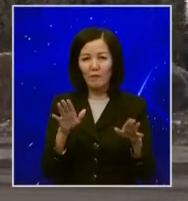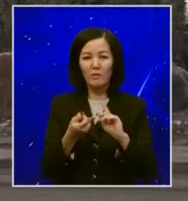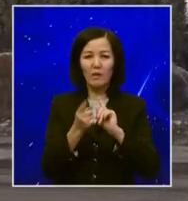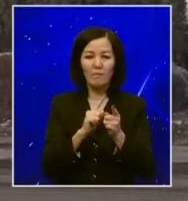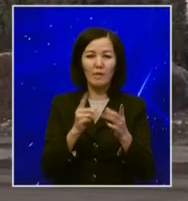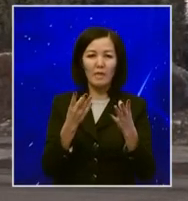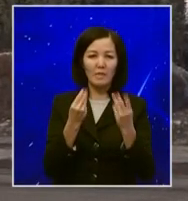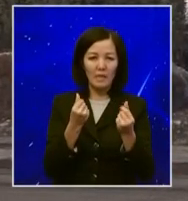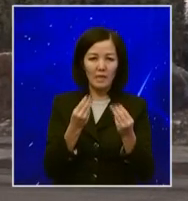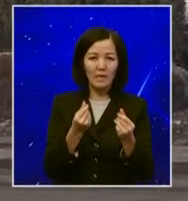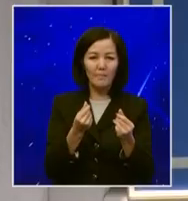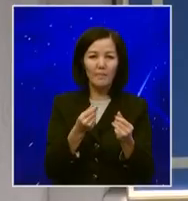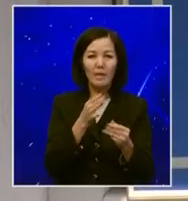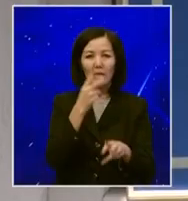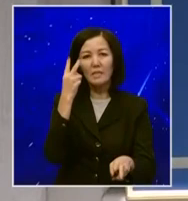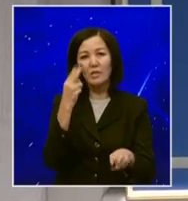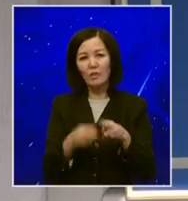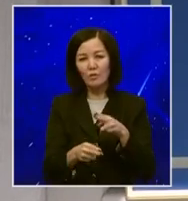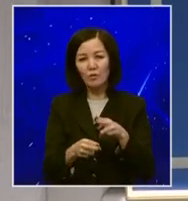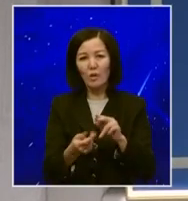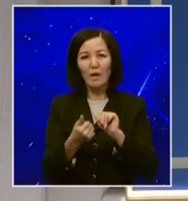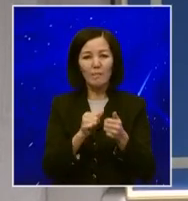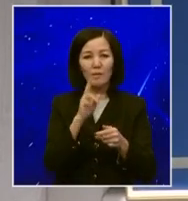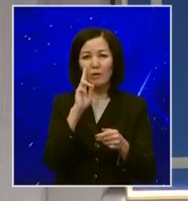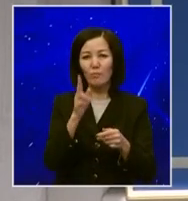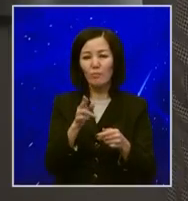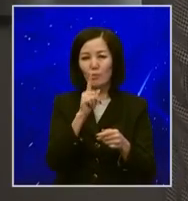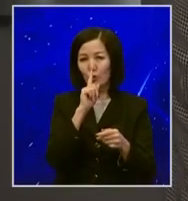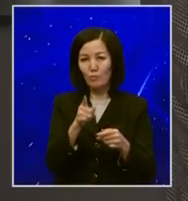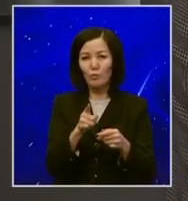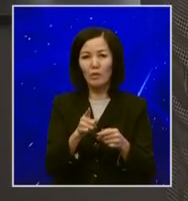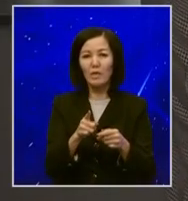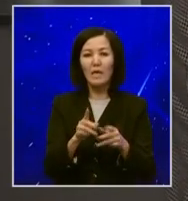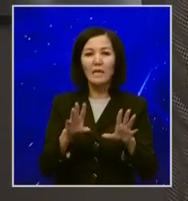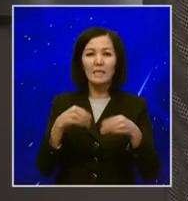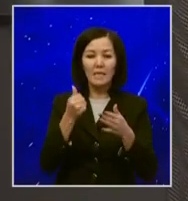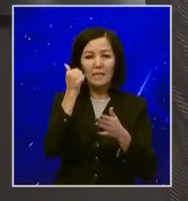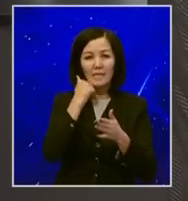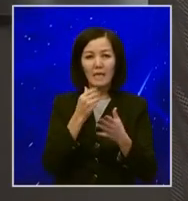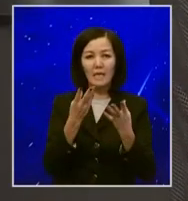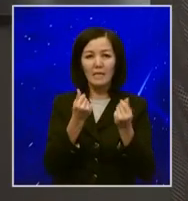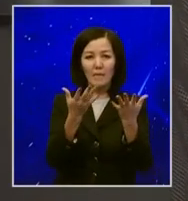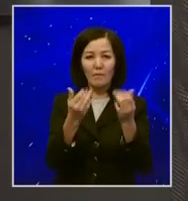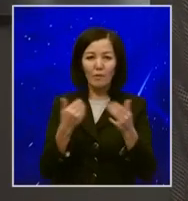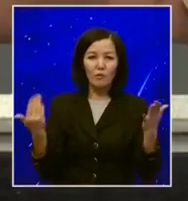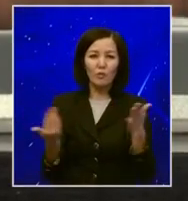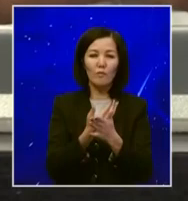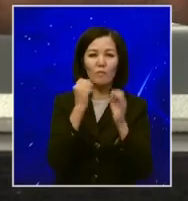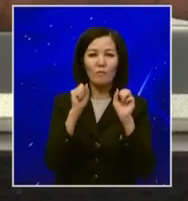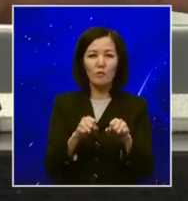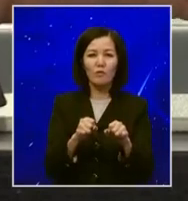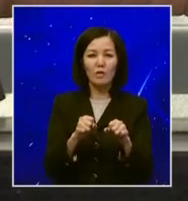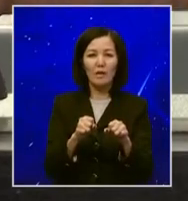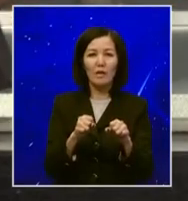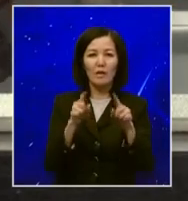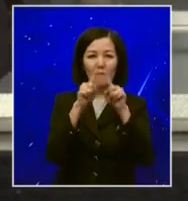обменять купюры. По истечении указанного срока обмен будет невозможен. Сдать старые купюры и получить новые можно